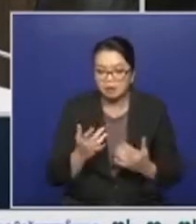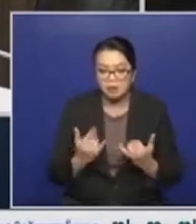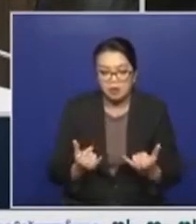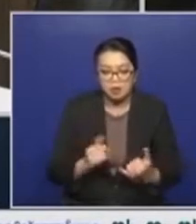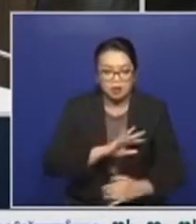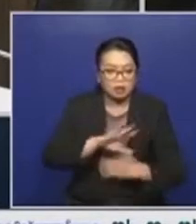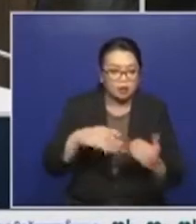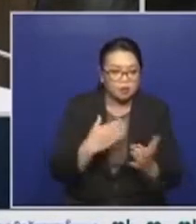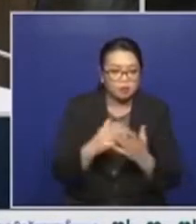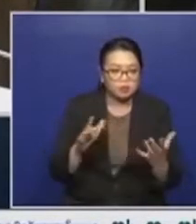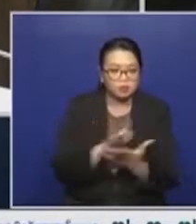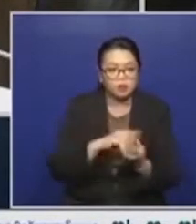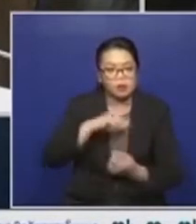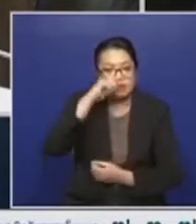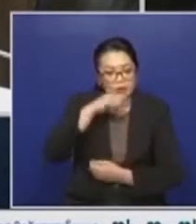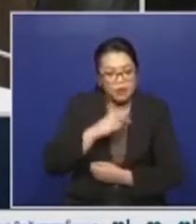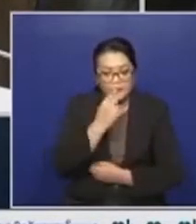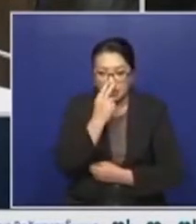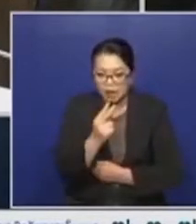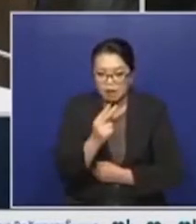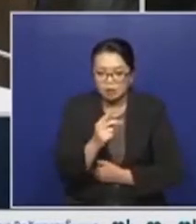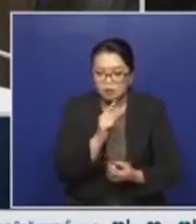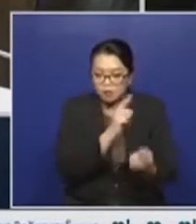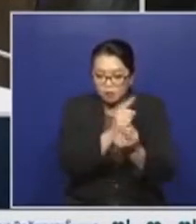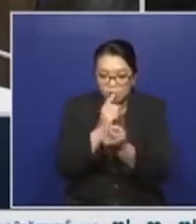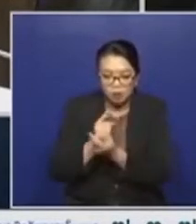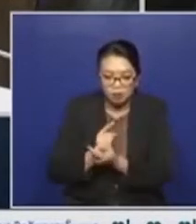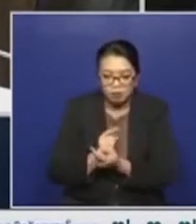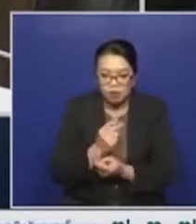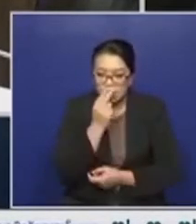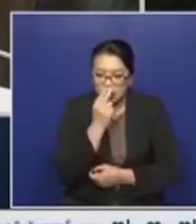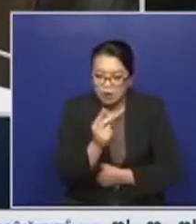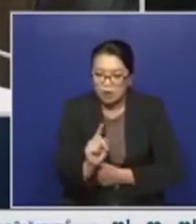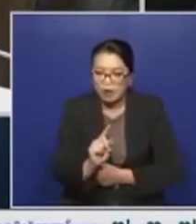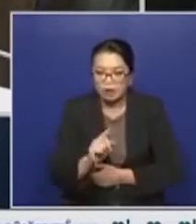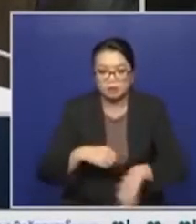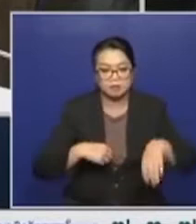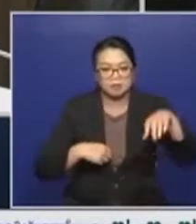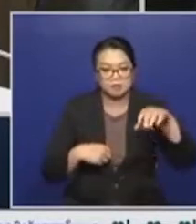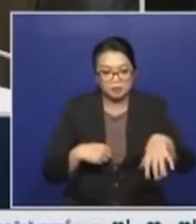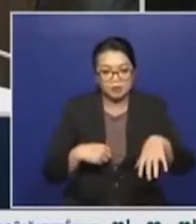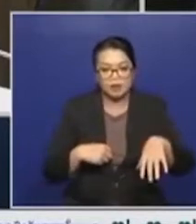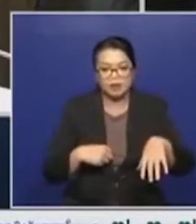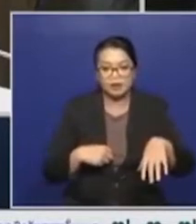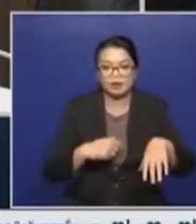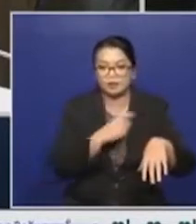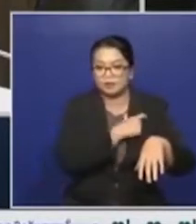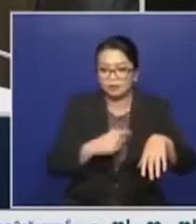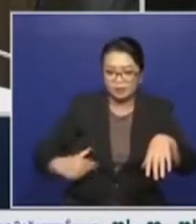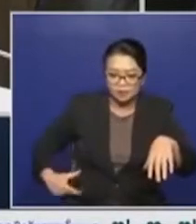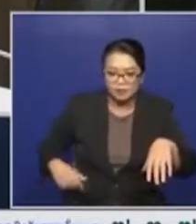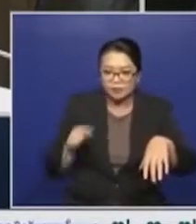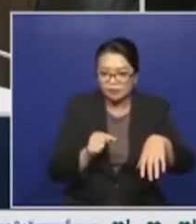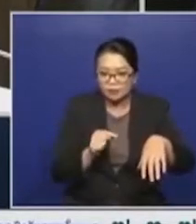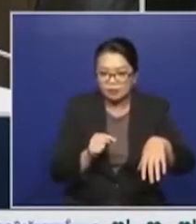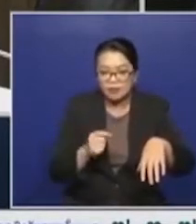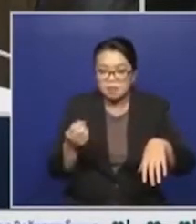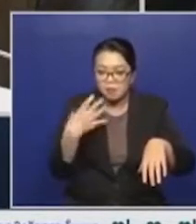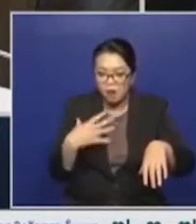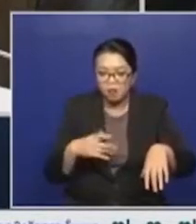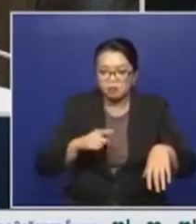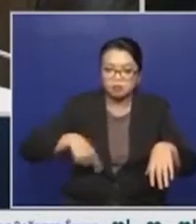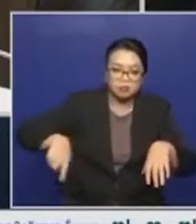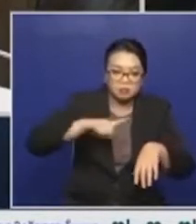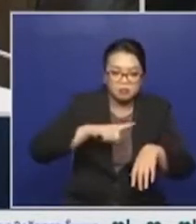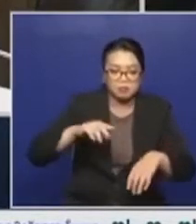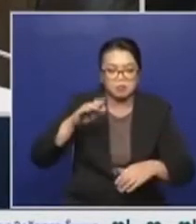เราเห็นภาพของกระบวนการที่มีการใช้สถาบันที่สำคัญเป็นแหล่งอ้างอิงของ